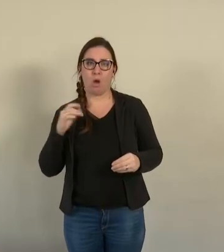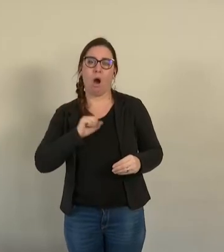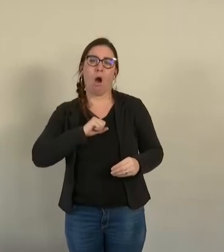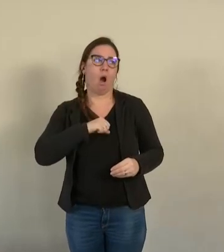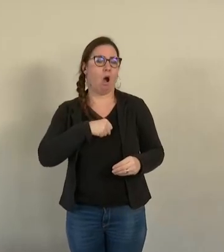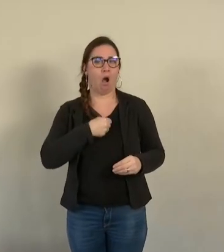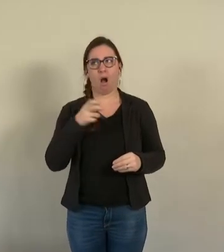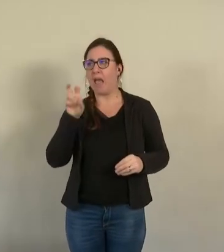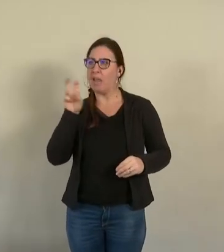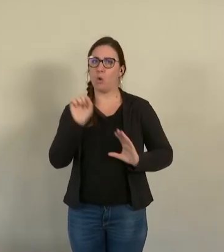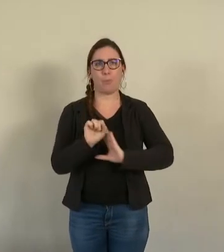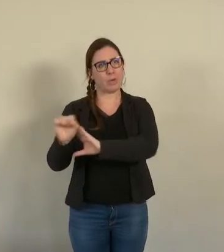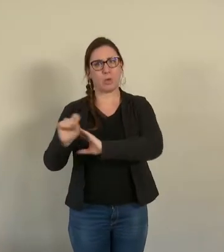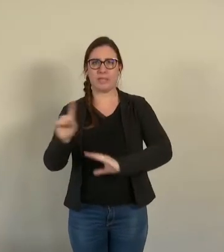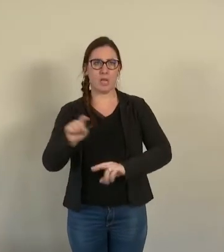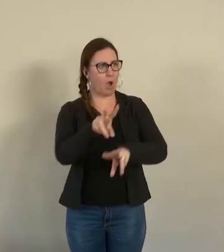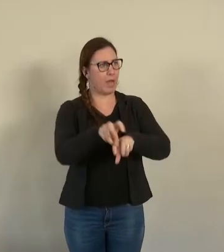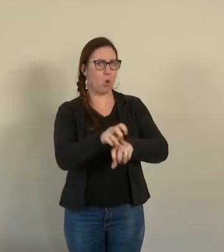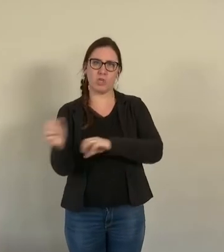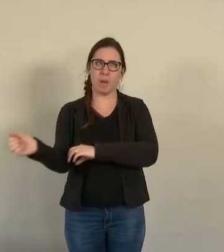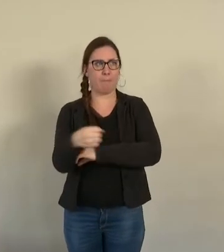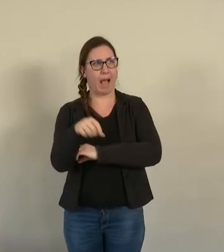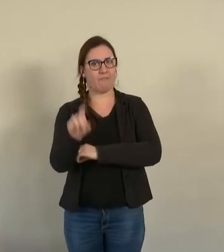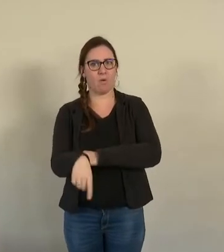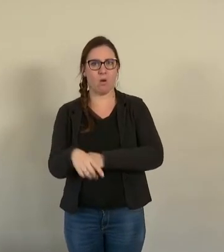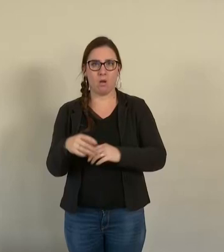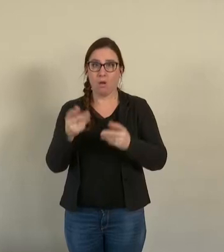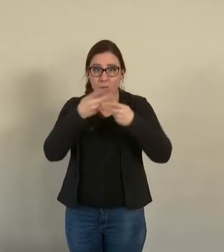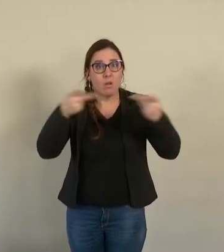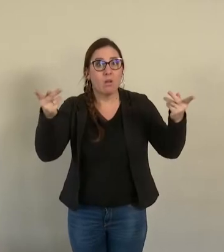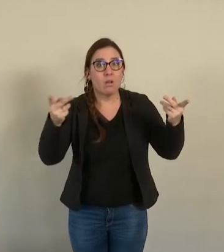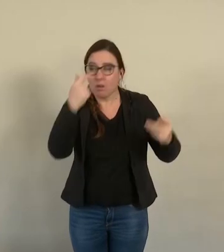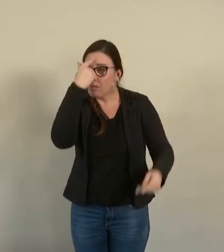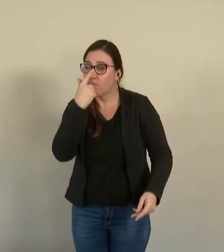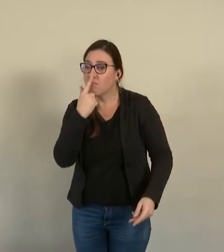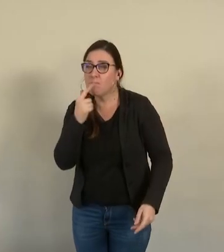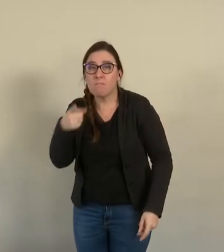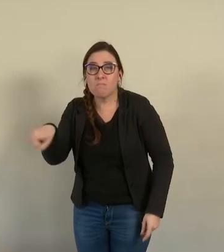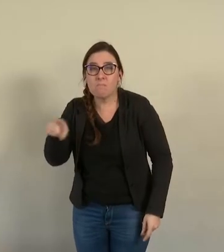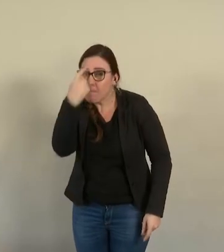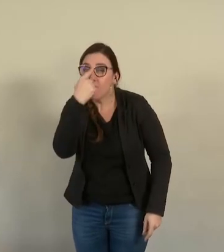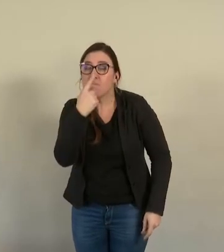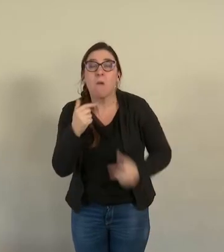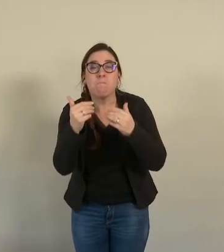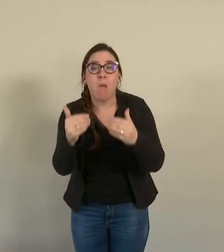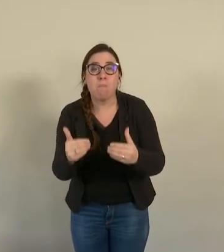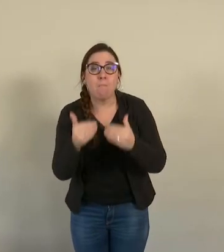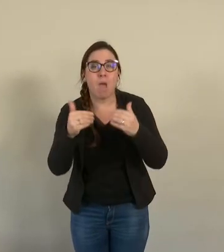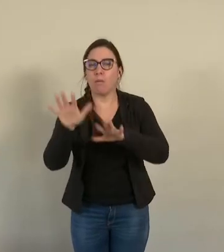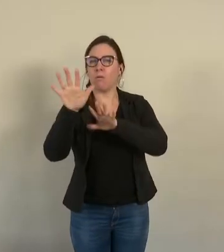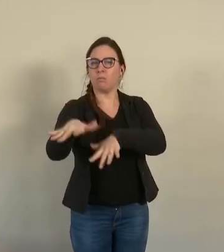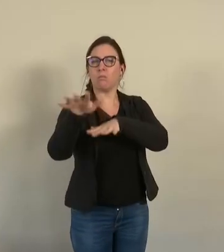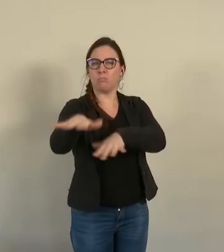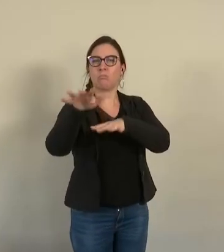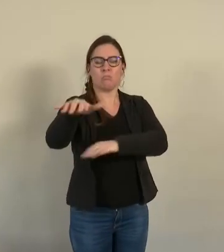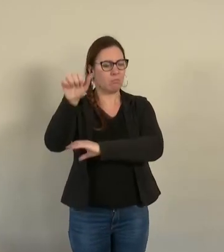l'écologie ne soit pas prioritaire sur l'agriculture voilà je tenais juste à le dire parce que ce sont les mêmes ce sont les mêmes qui manifestent et